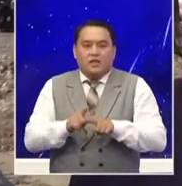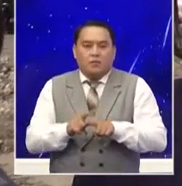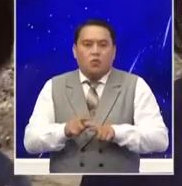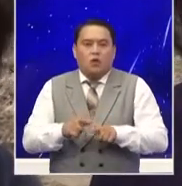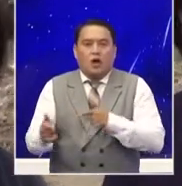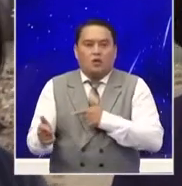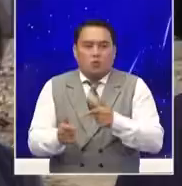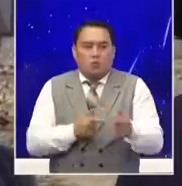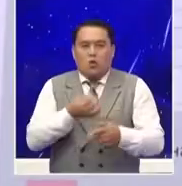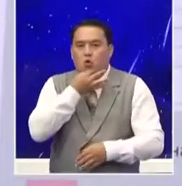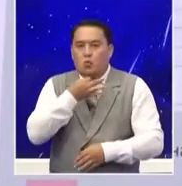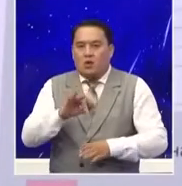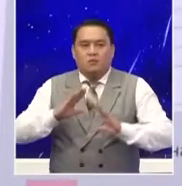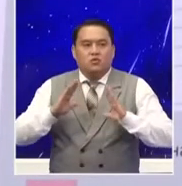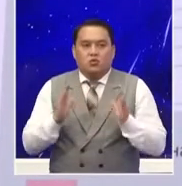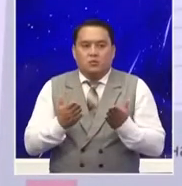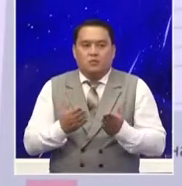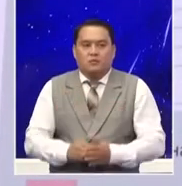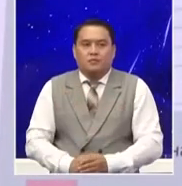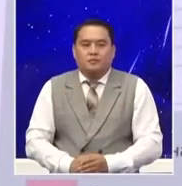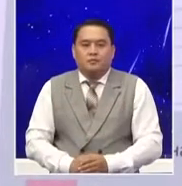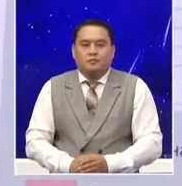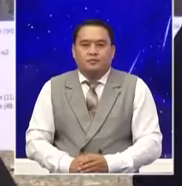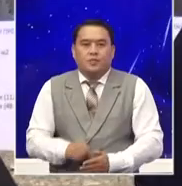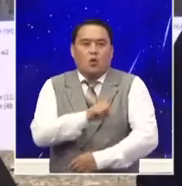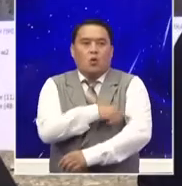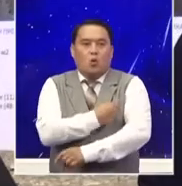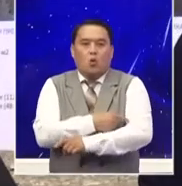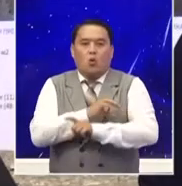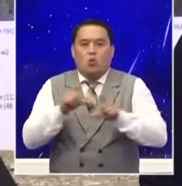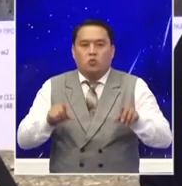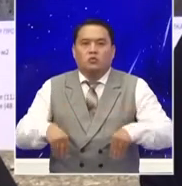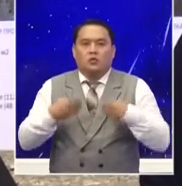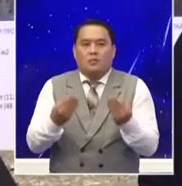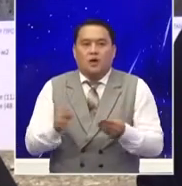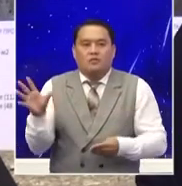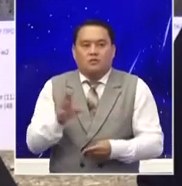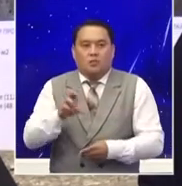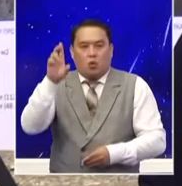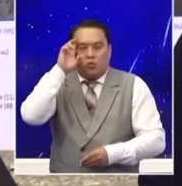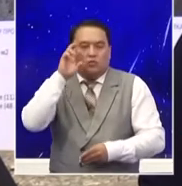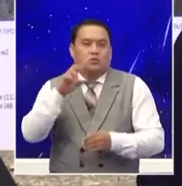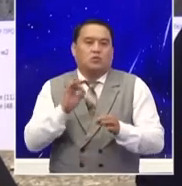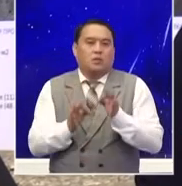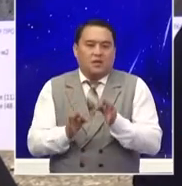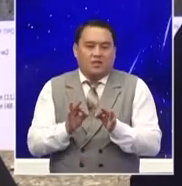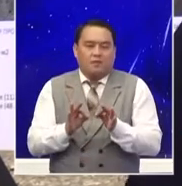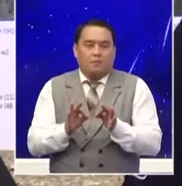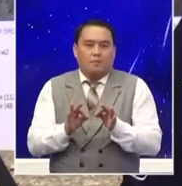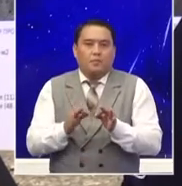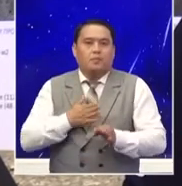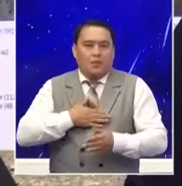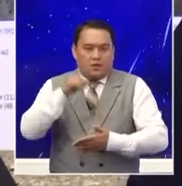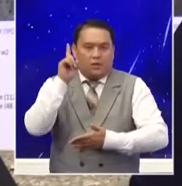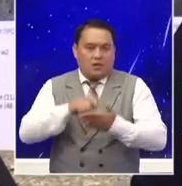быть готова к любым событиям. Госпиталь будет сдаваться по всем госнормативам. Соответственно, мы